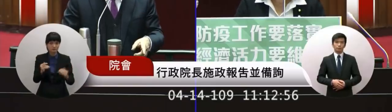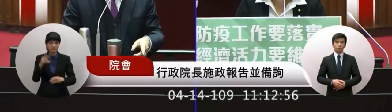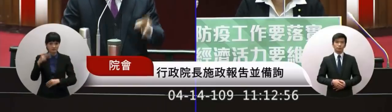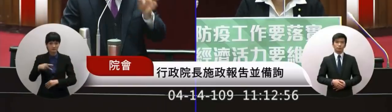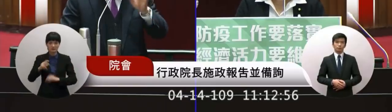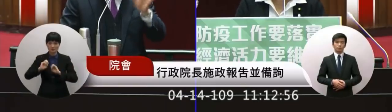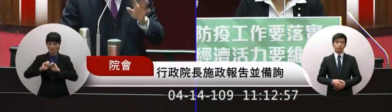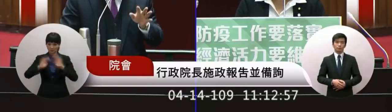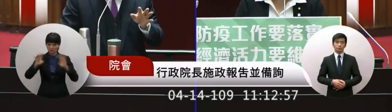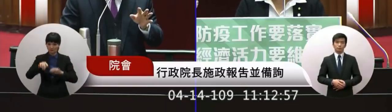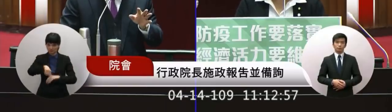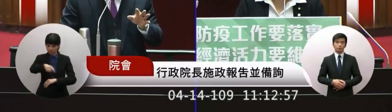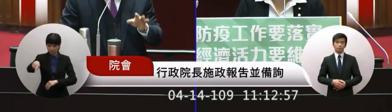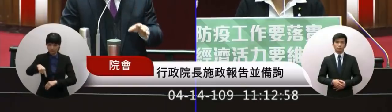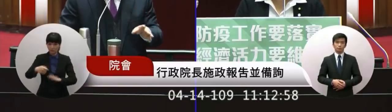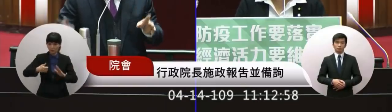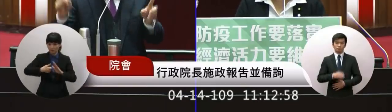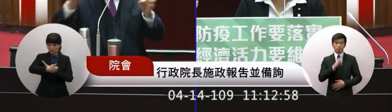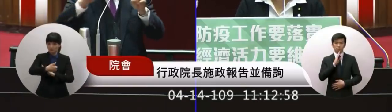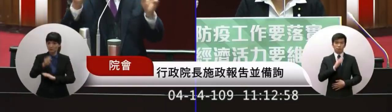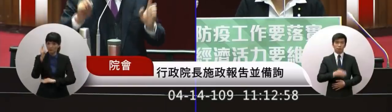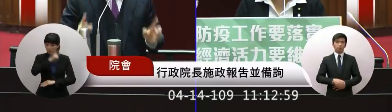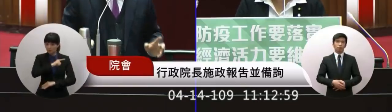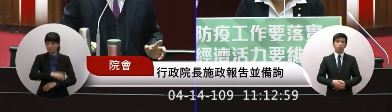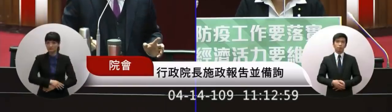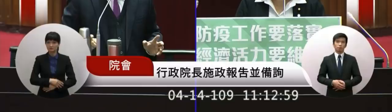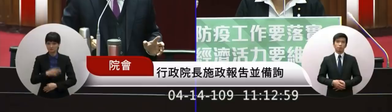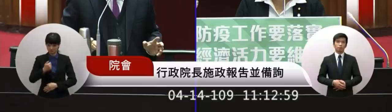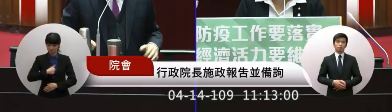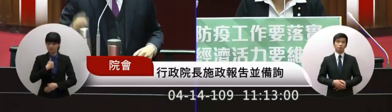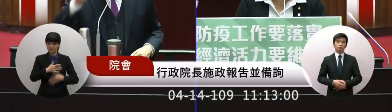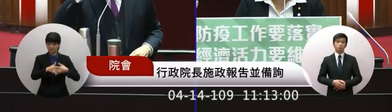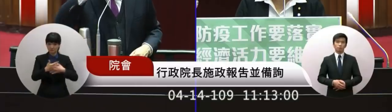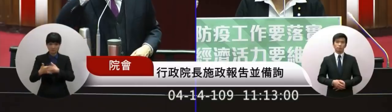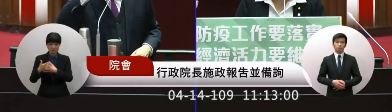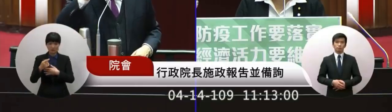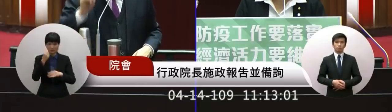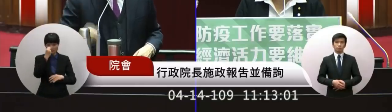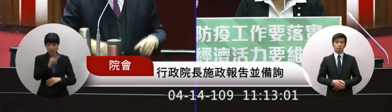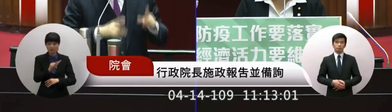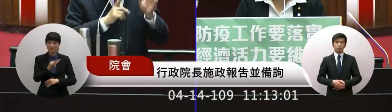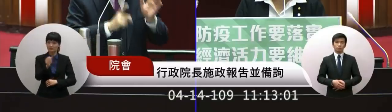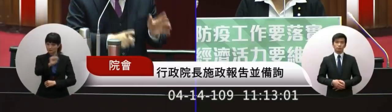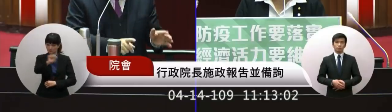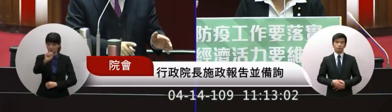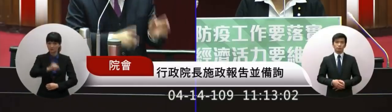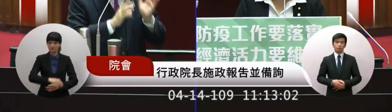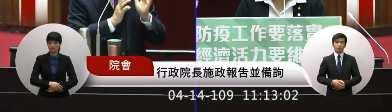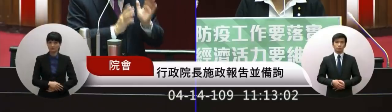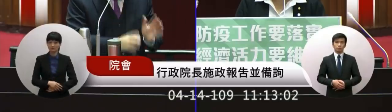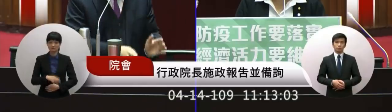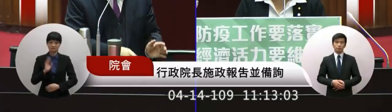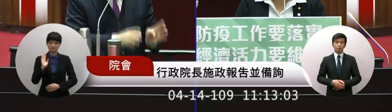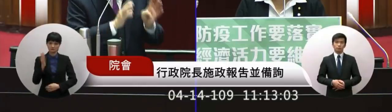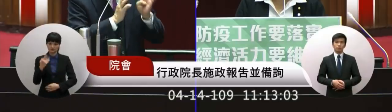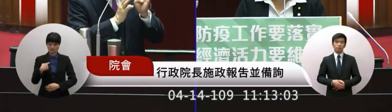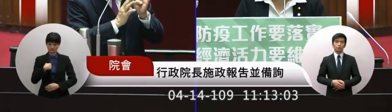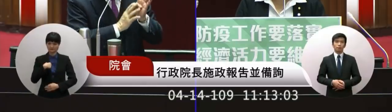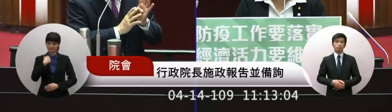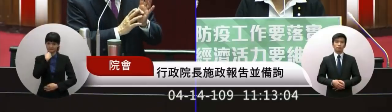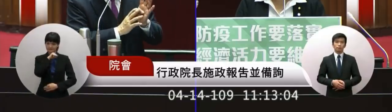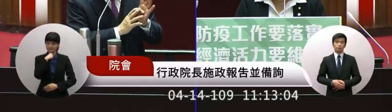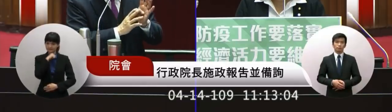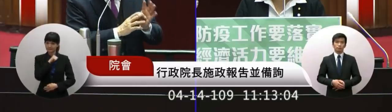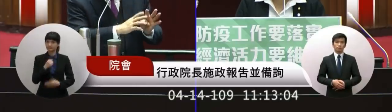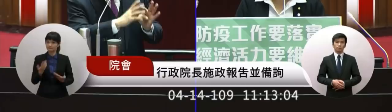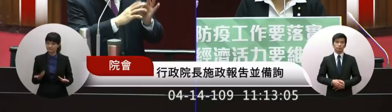那不是稍微的年輕人都不能往來結果臺灣是還能夠正